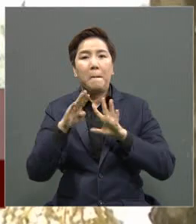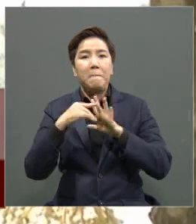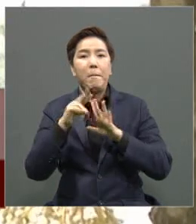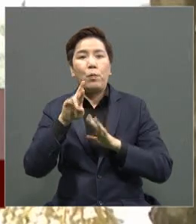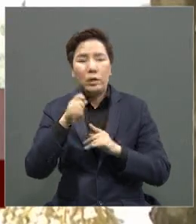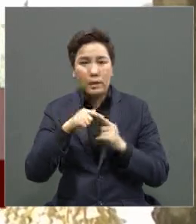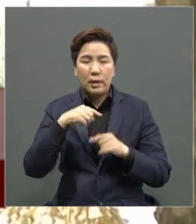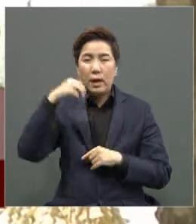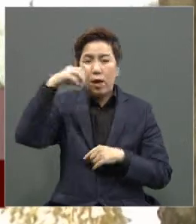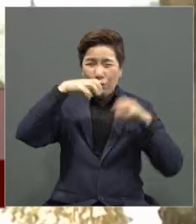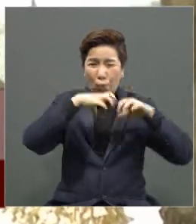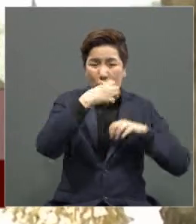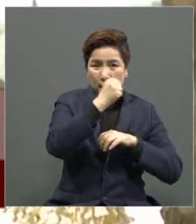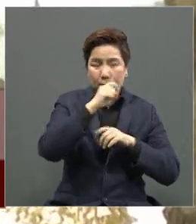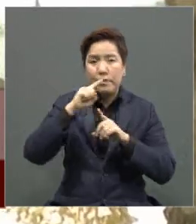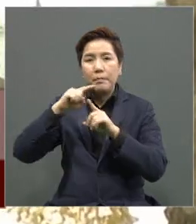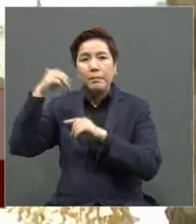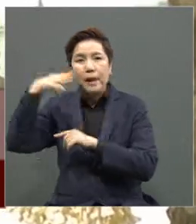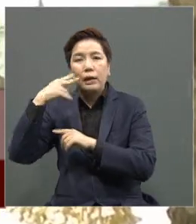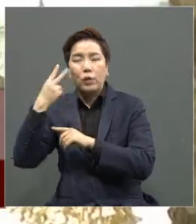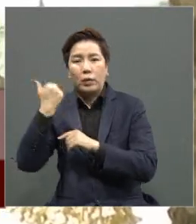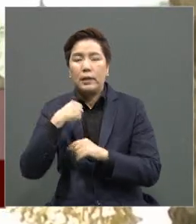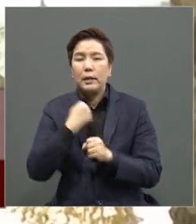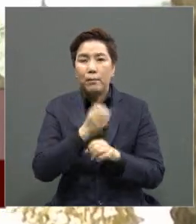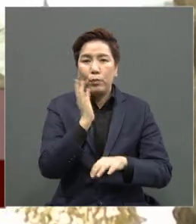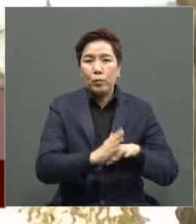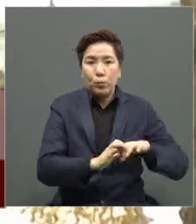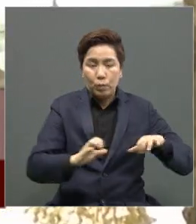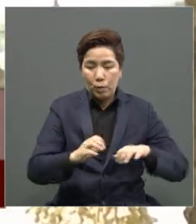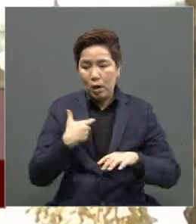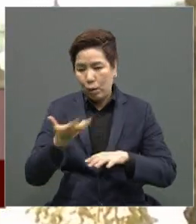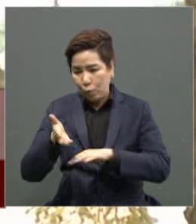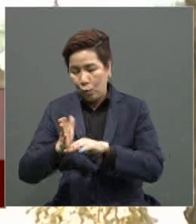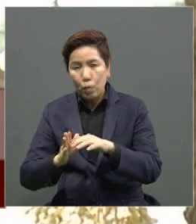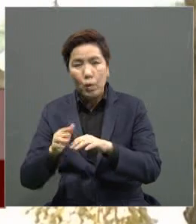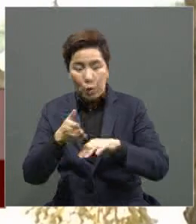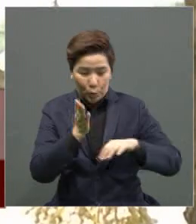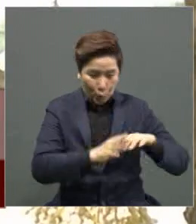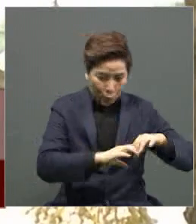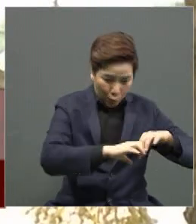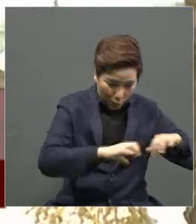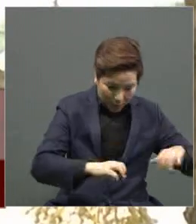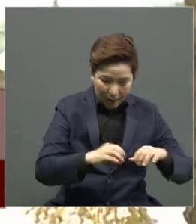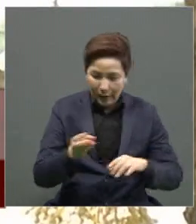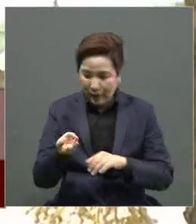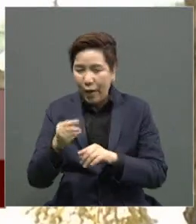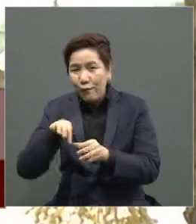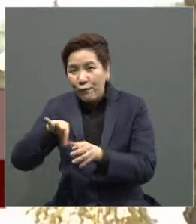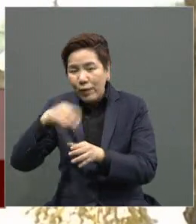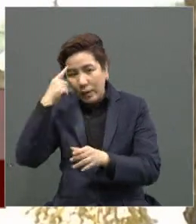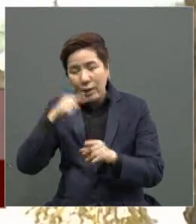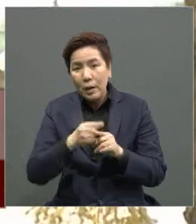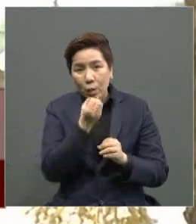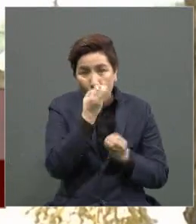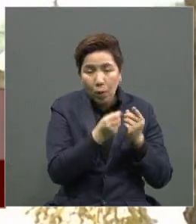ที่นี่ได้มีการปลูกทุเรียนร่วมกับกาแฟเพราะเป็นพืชที่ใช้น้ำในห้วงเวลาเดียวกันโดยในขณะที่ทุเรียนกำลังออกด